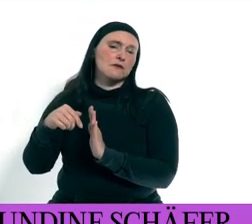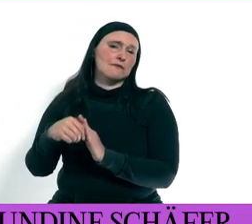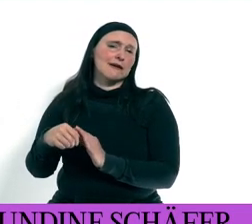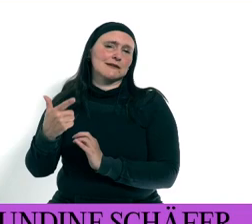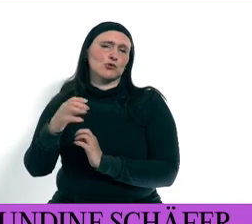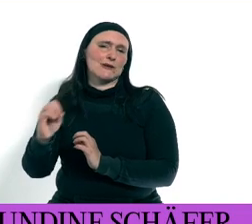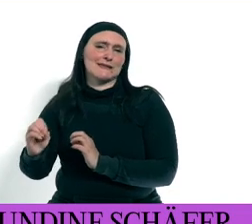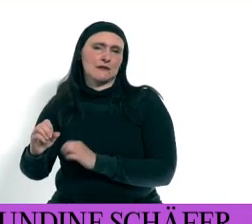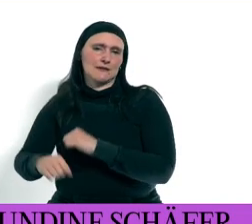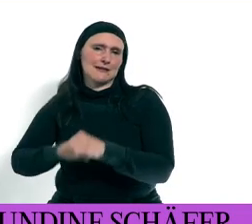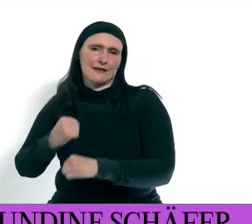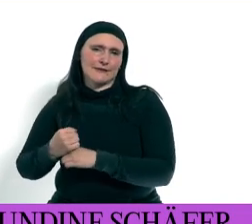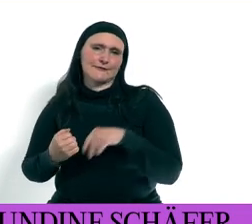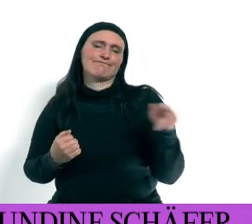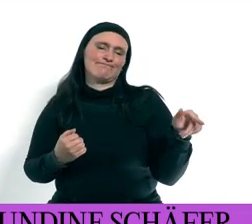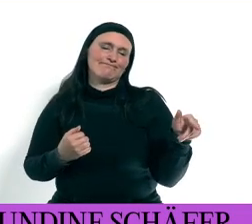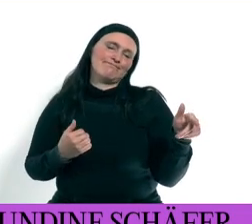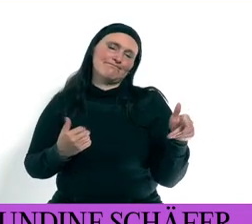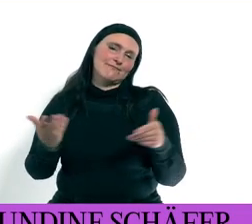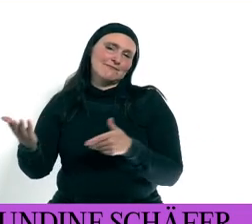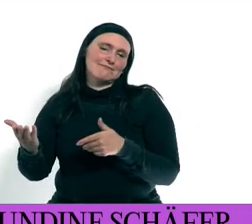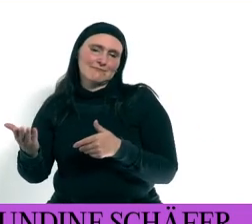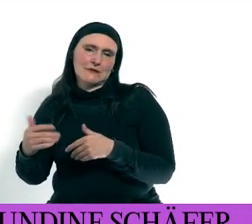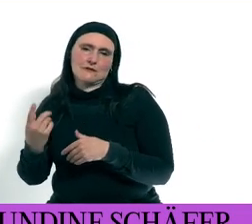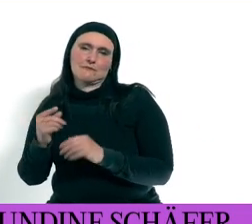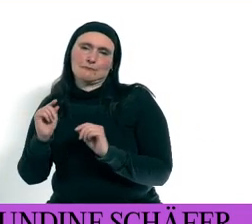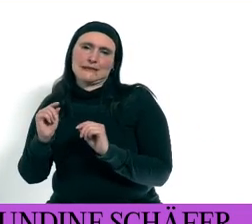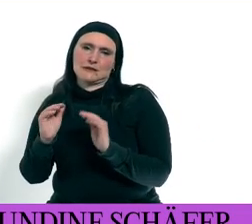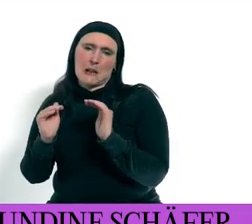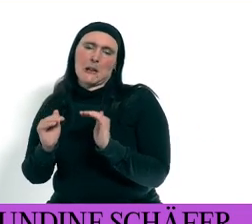hat, gibt es. Also seit 2006. Agieren wir als